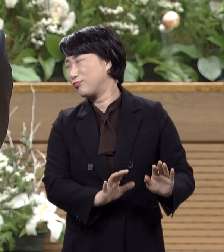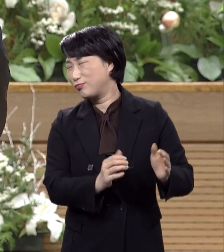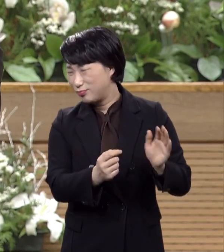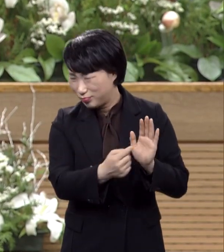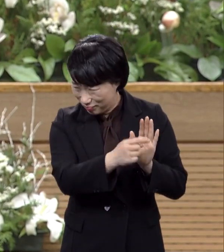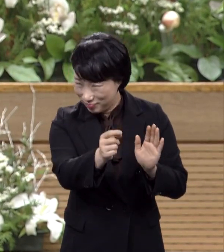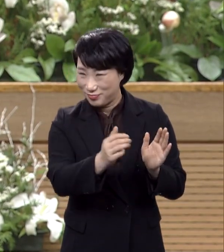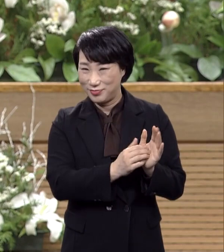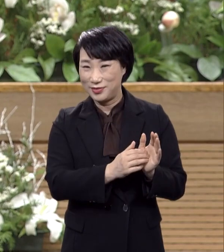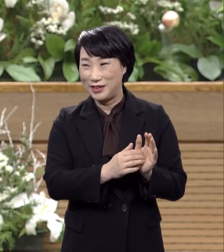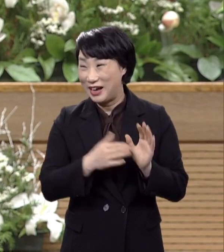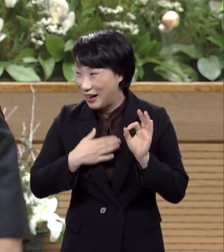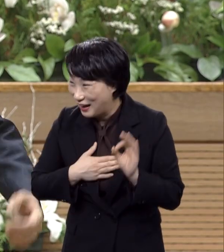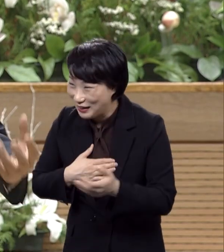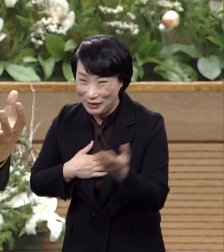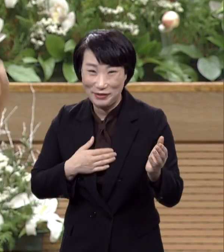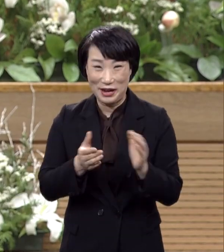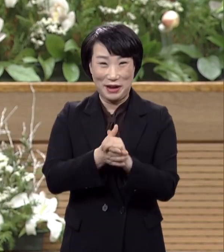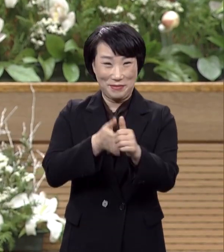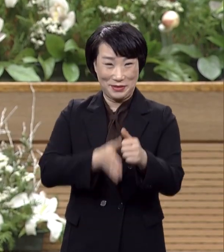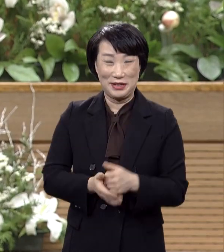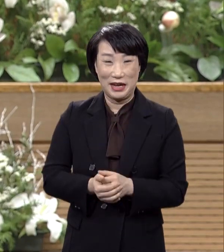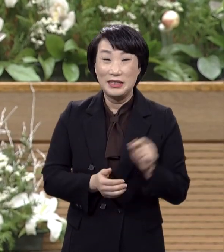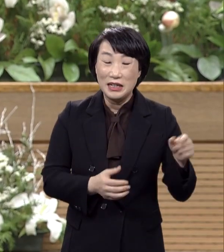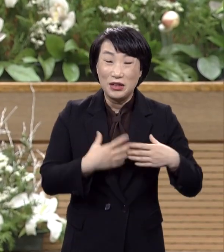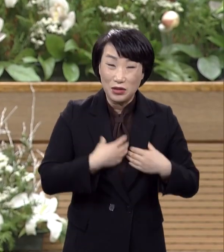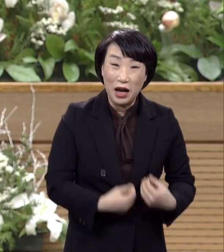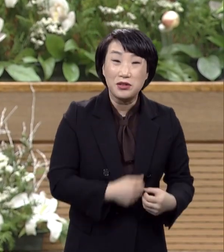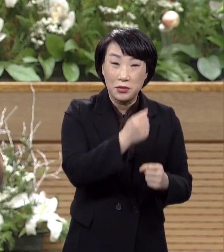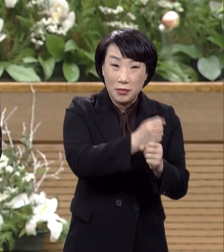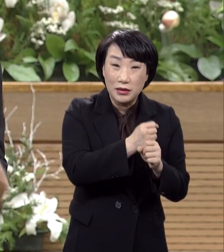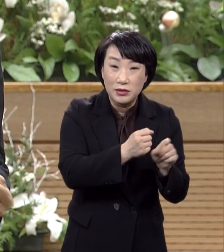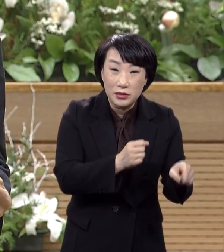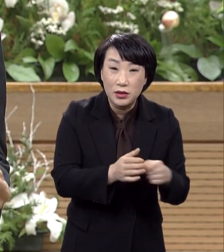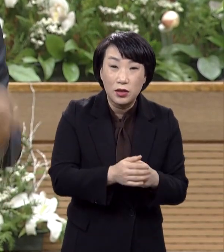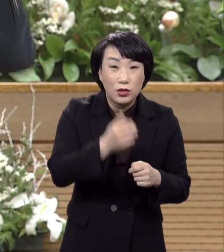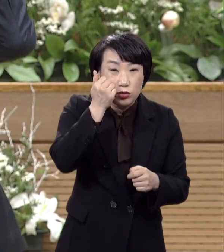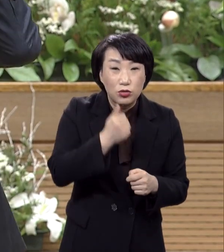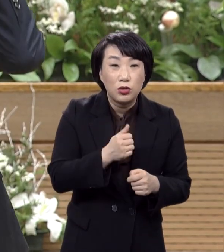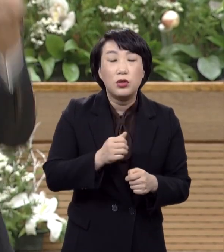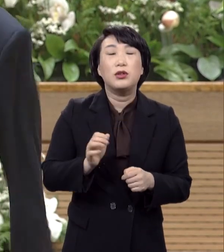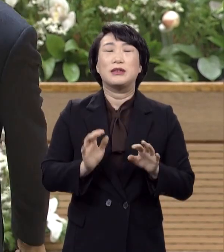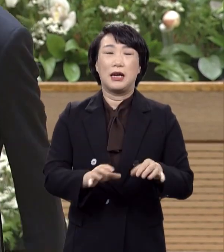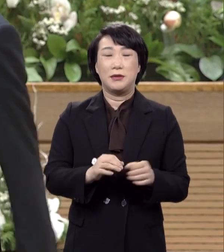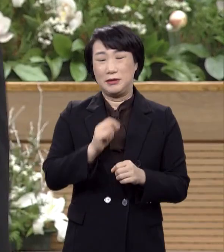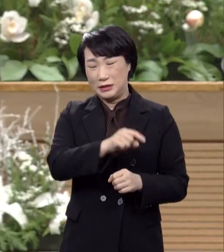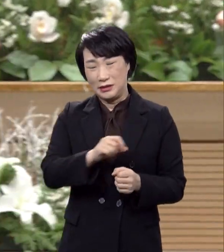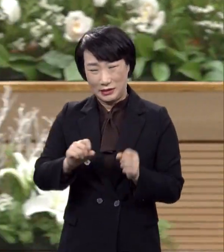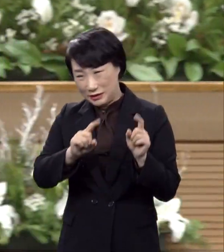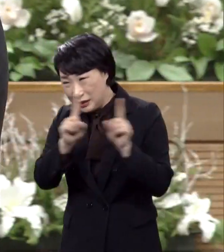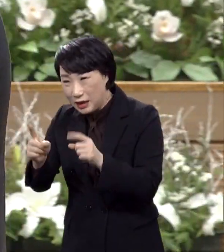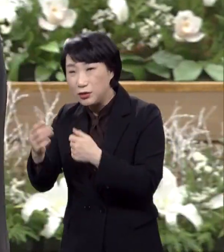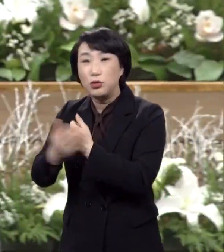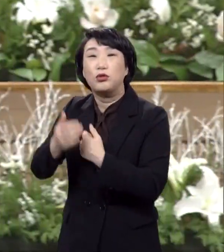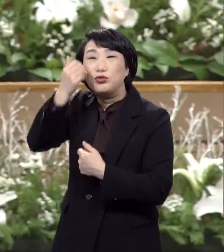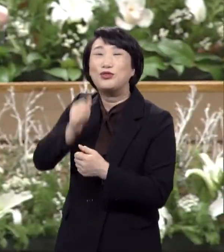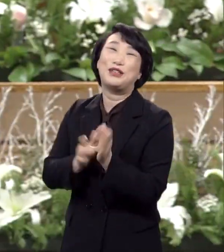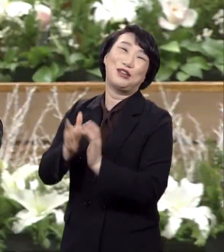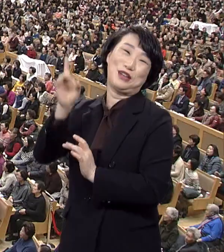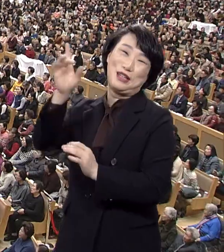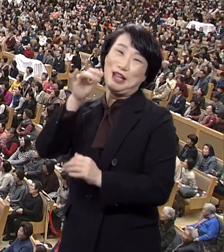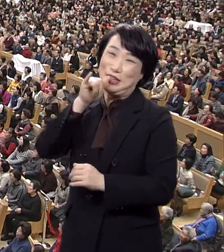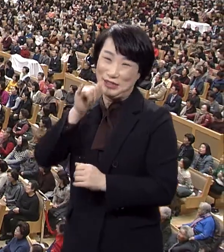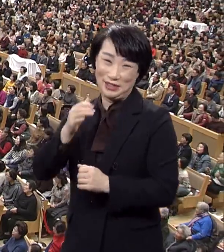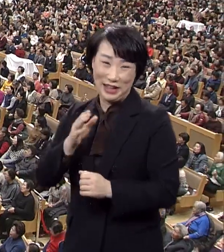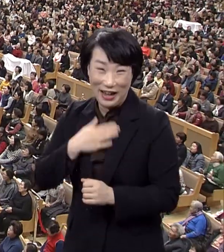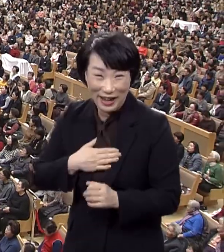마라. 아멘 합시다. 그 좌절하게도 일어나게 하시는 분은 예수님이 계시다 이 말이에요.